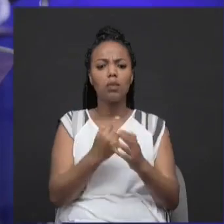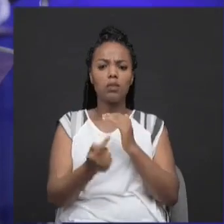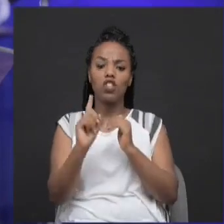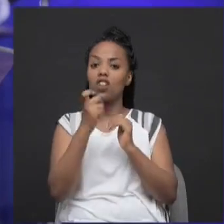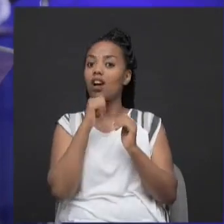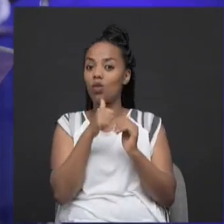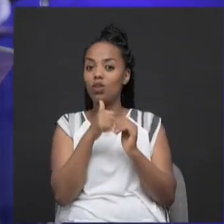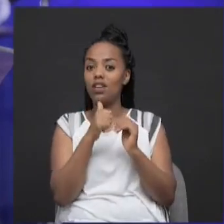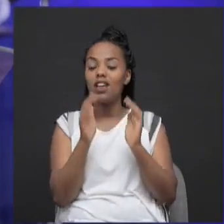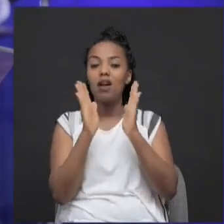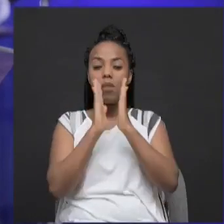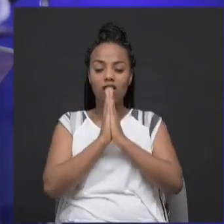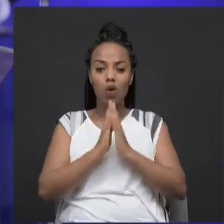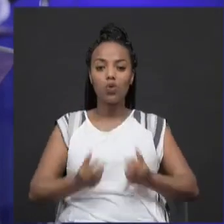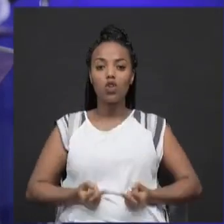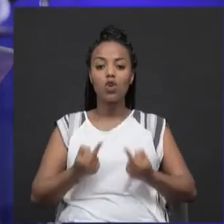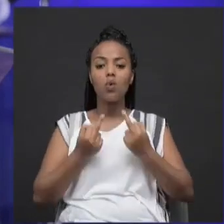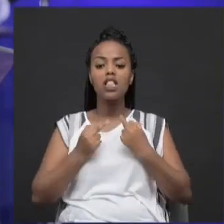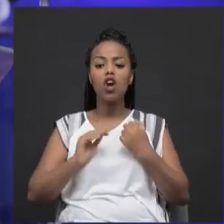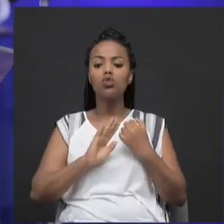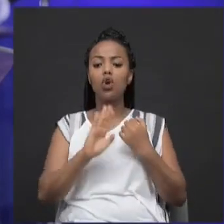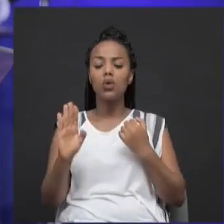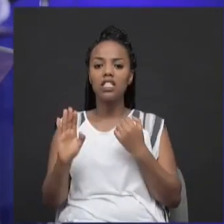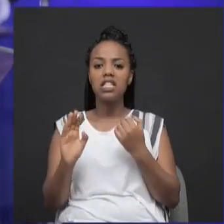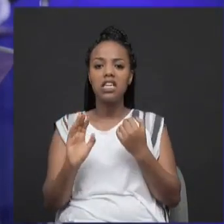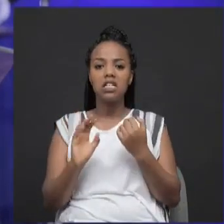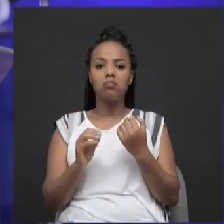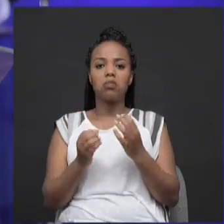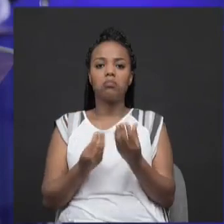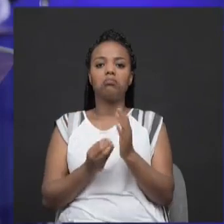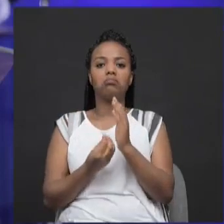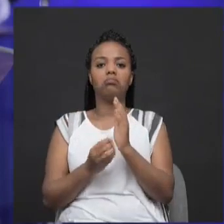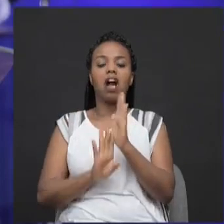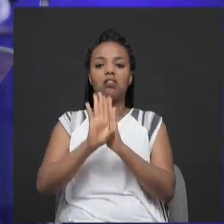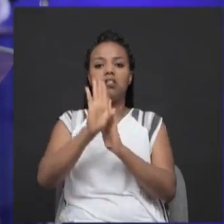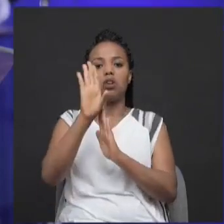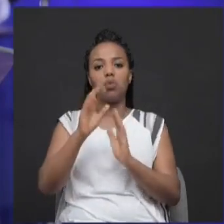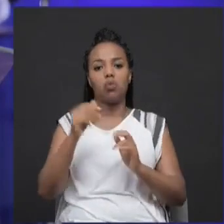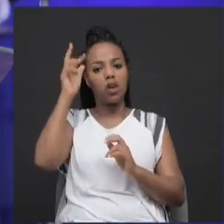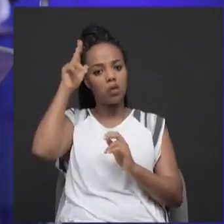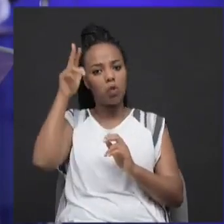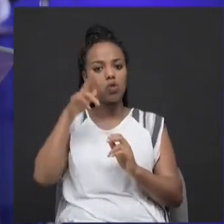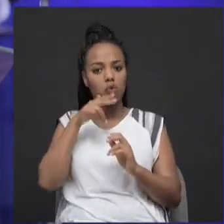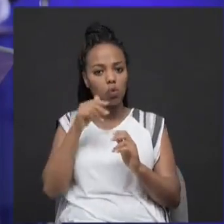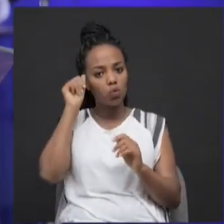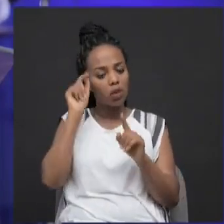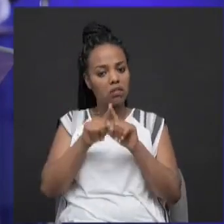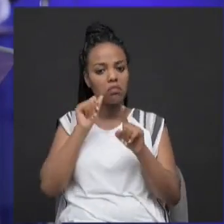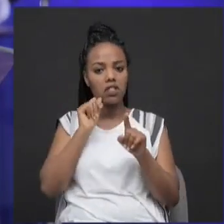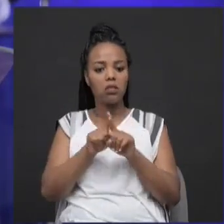ሳይሆን በጸሎት ህይወታቸውን ካዳበሩ ወንድሞችና እህቶች በቤተ ክርስቲያናችን ውስጥ ካሉ